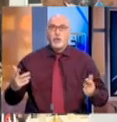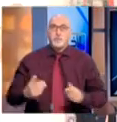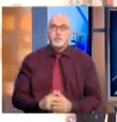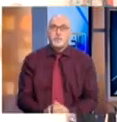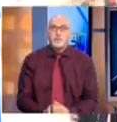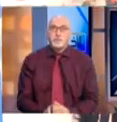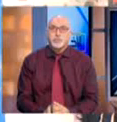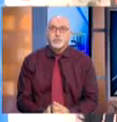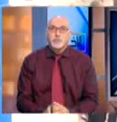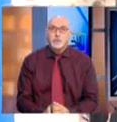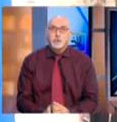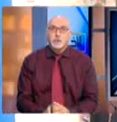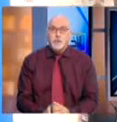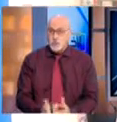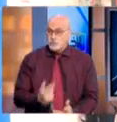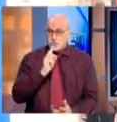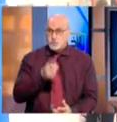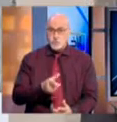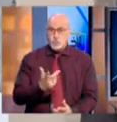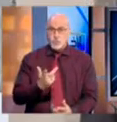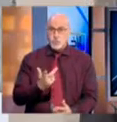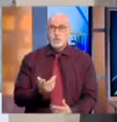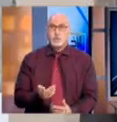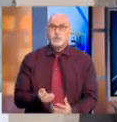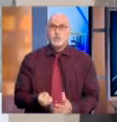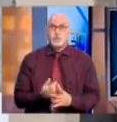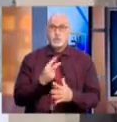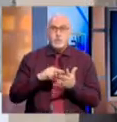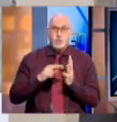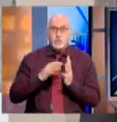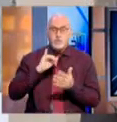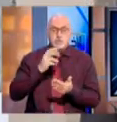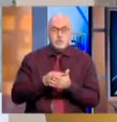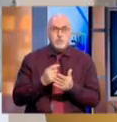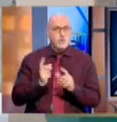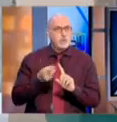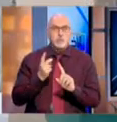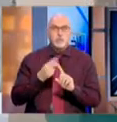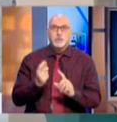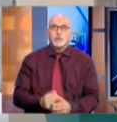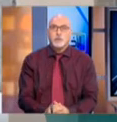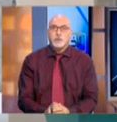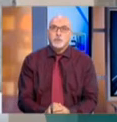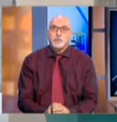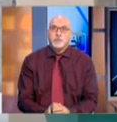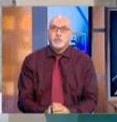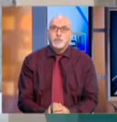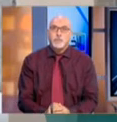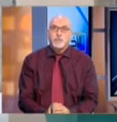الأخيرة. هو قرار على كل حال صائب 100%. دولة كما احنا كما الألجيرية عندنا مؤهلات، عندنا